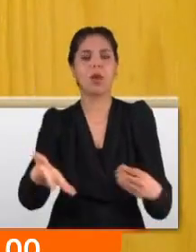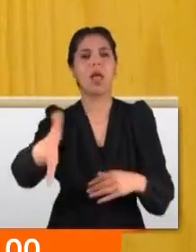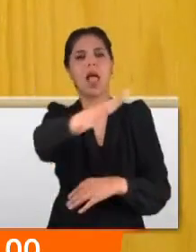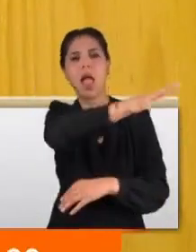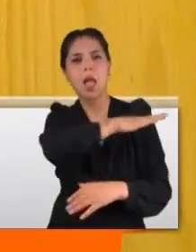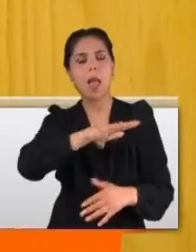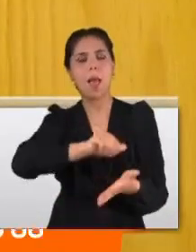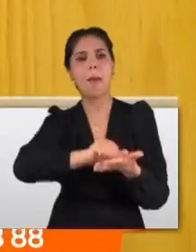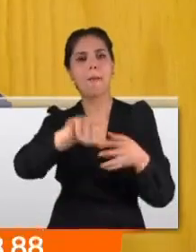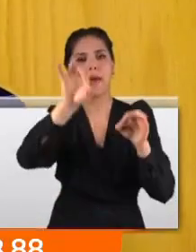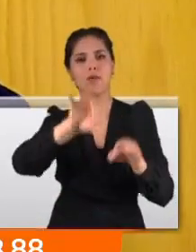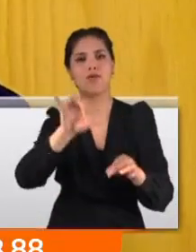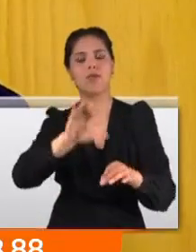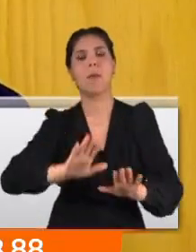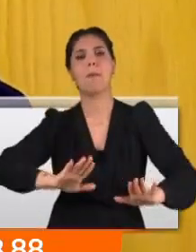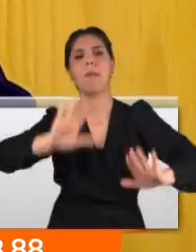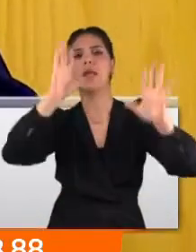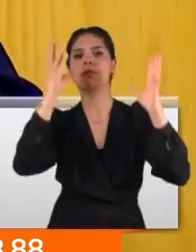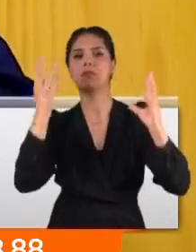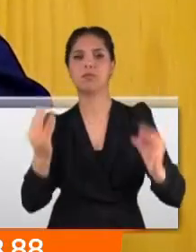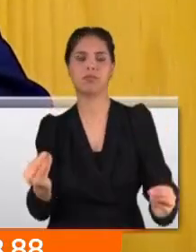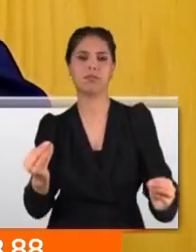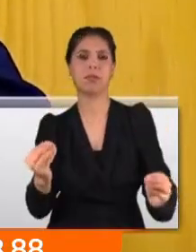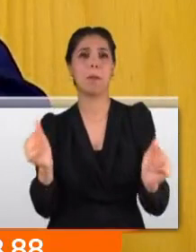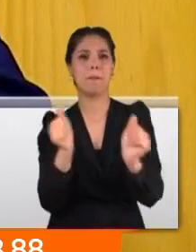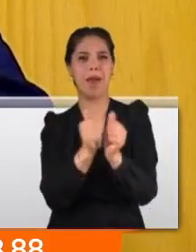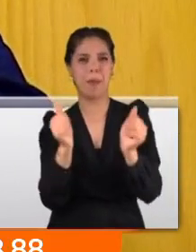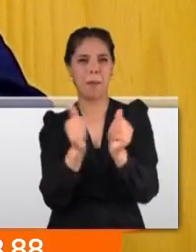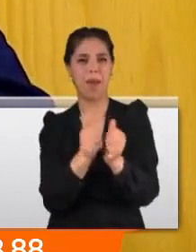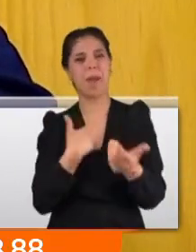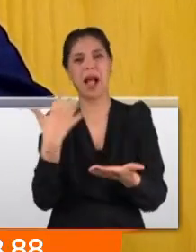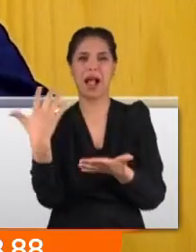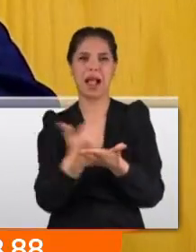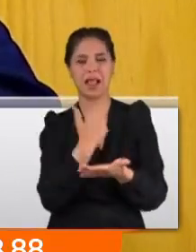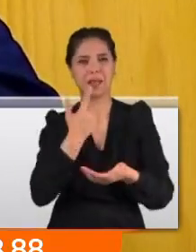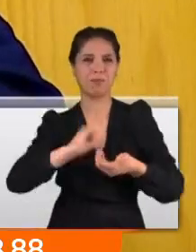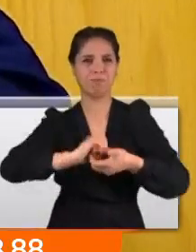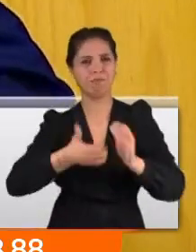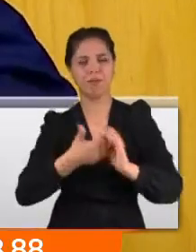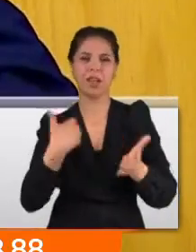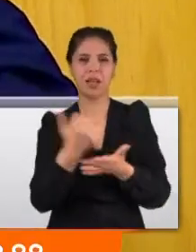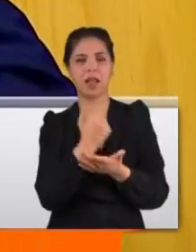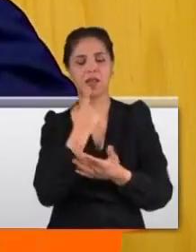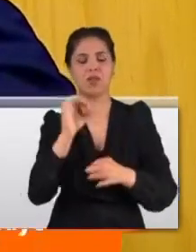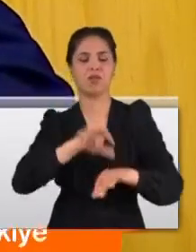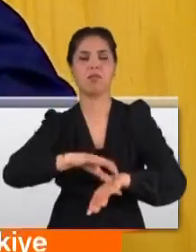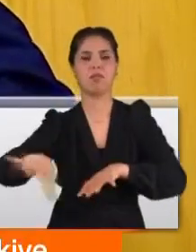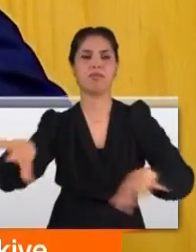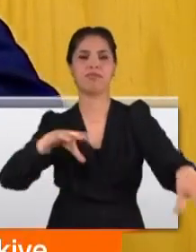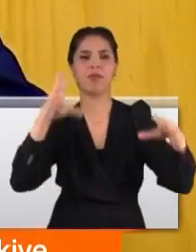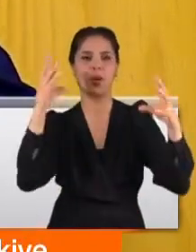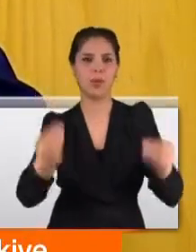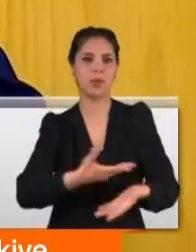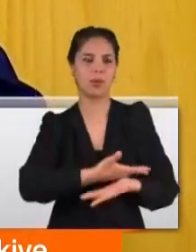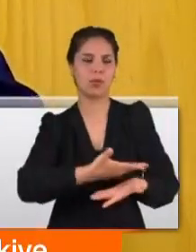çepesi süngü düşürmüştür. Birleşe birleşe kazanacağız diyenler dağıla dağıla sağa sola